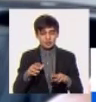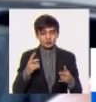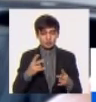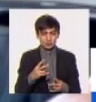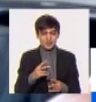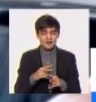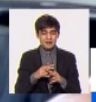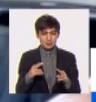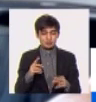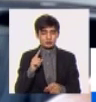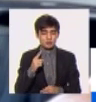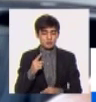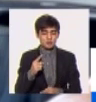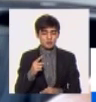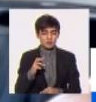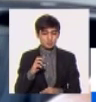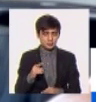чтобы